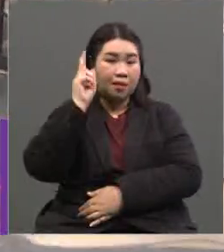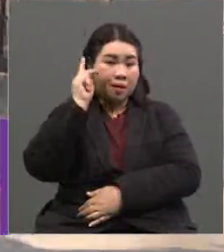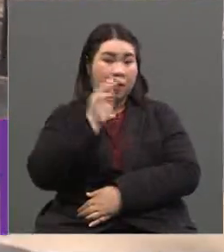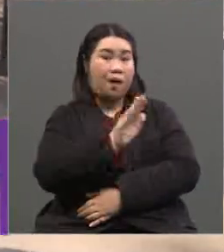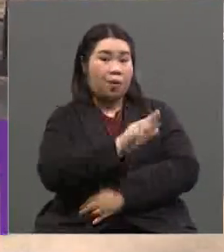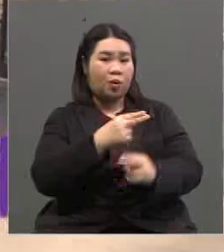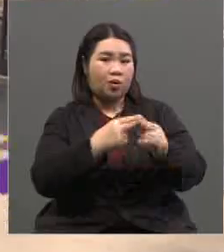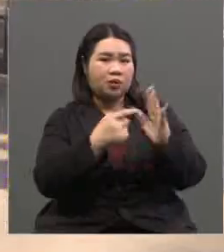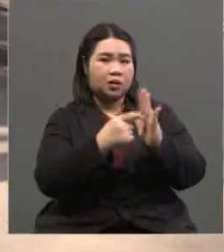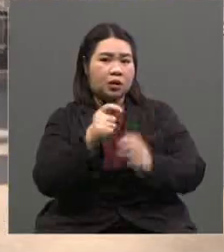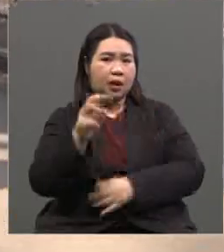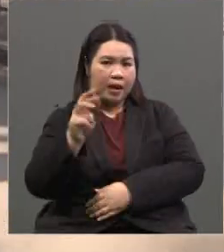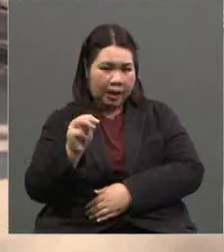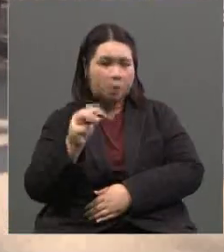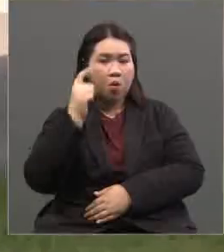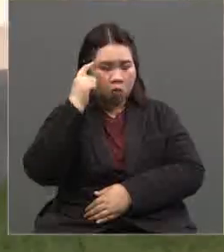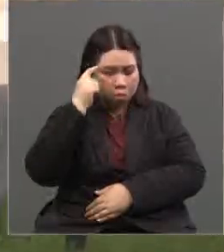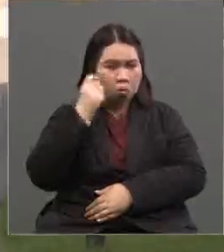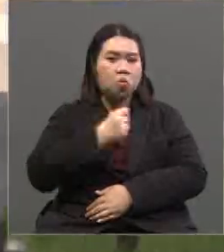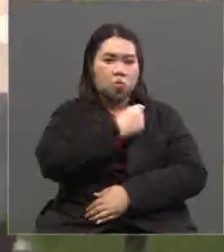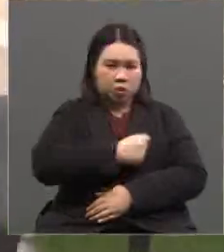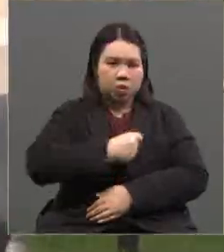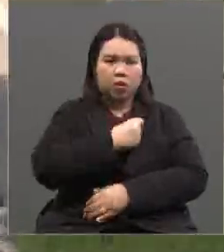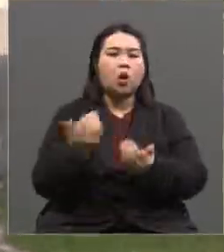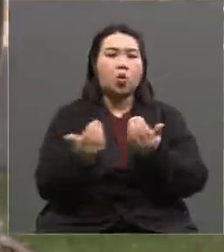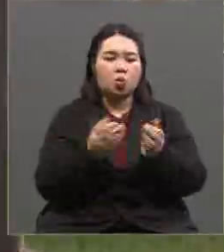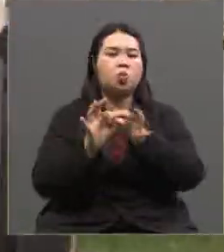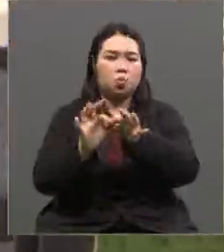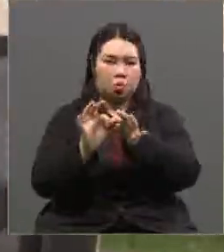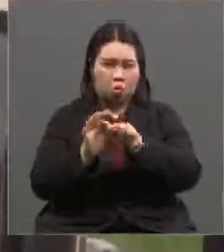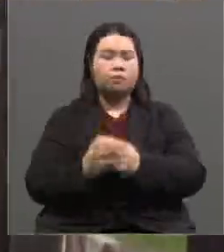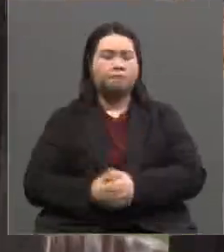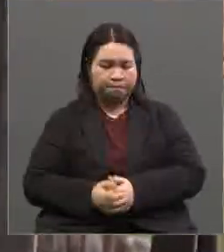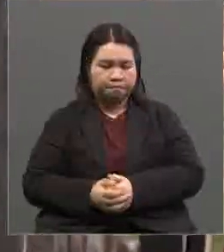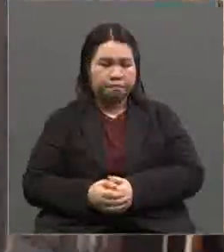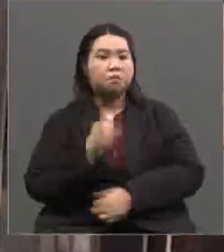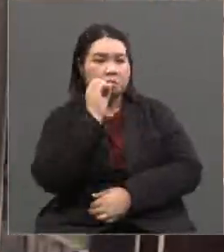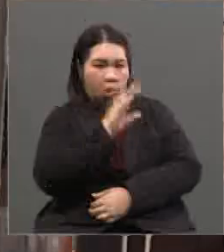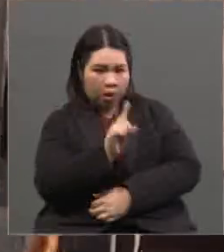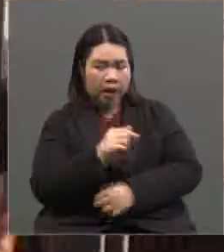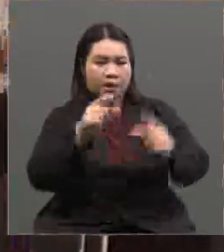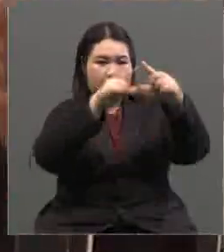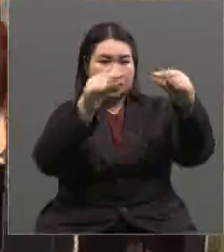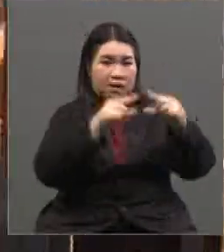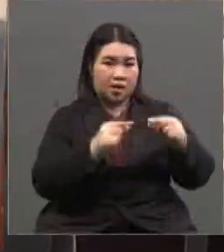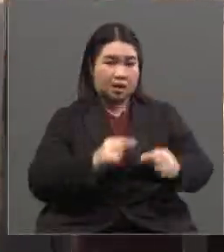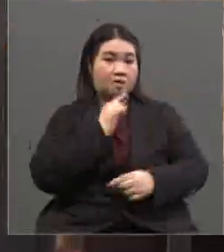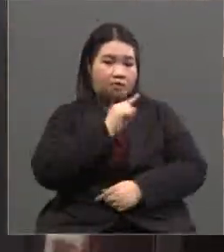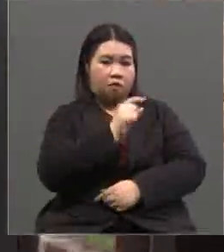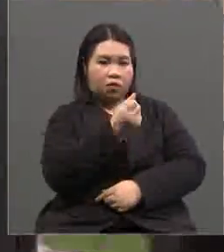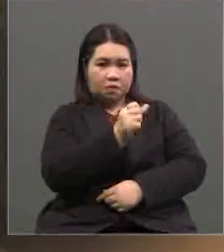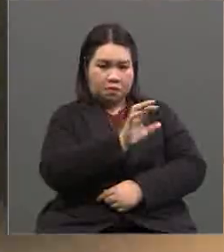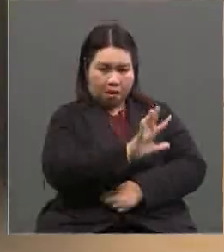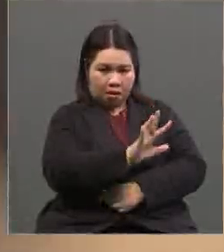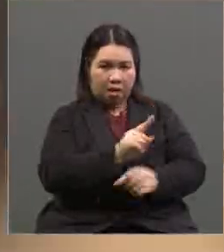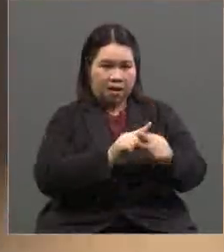องซึ่งแอมยังรู้สึกสำนึกในเรื่องของลูกแล้วก็แจ้งให้แอมทราบว่าทั้งหมดเนี่ยมี15คดีนะซึ่งจะต้องมี